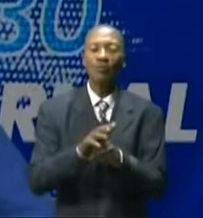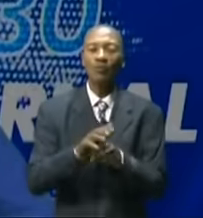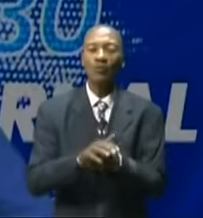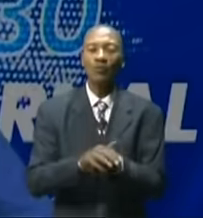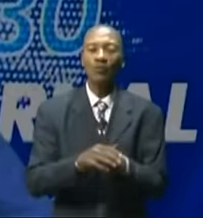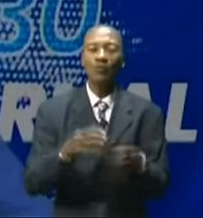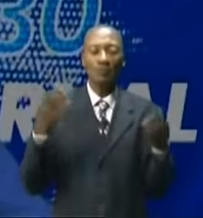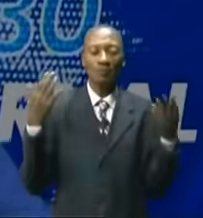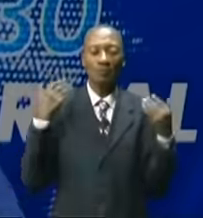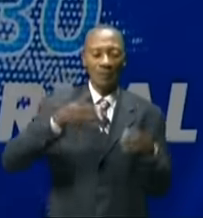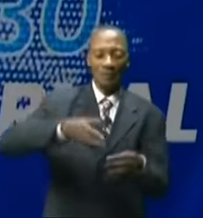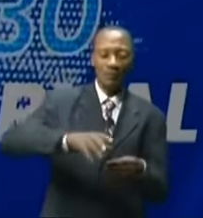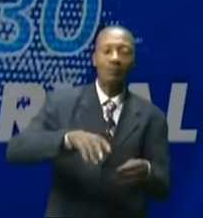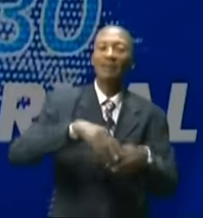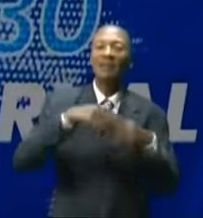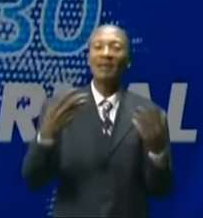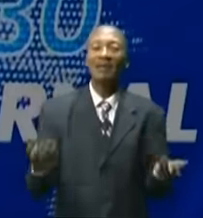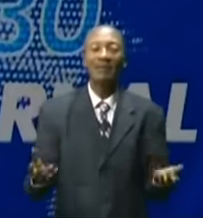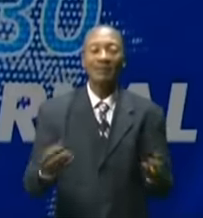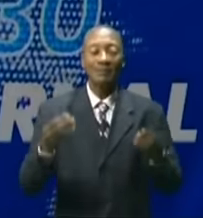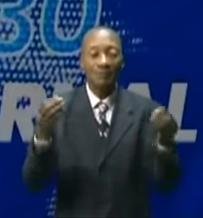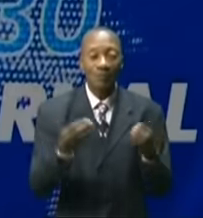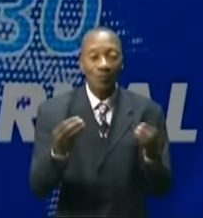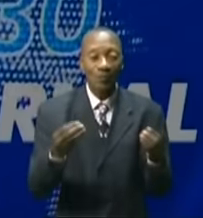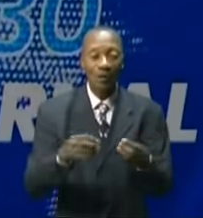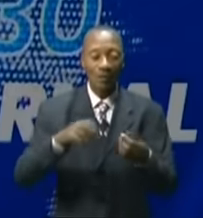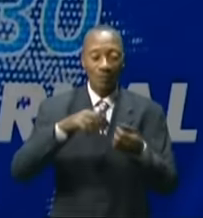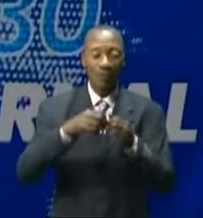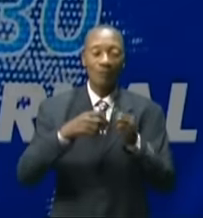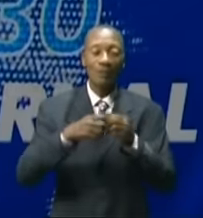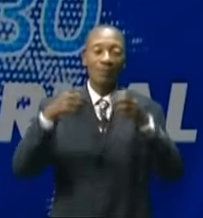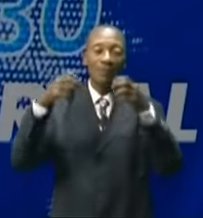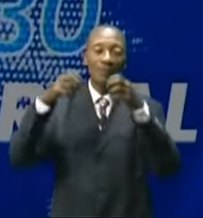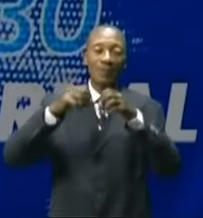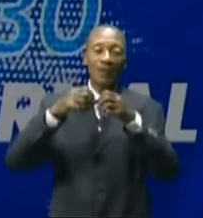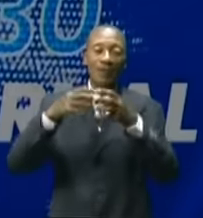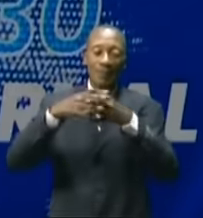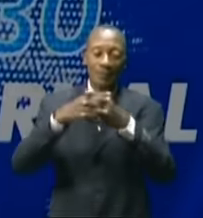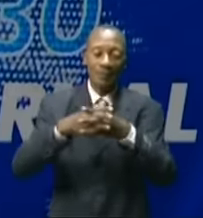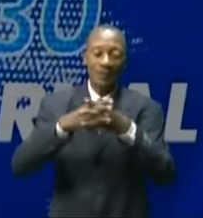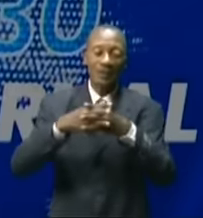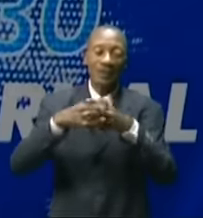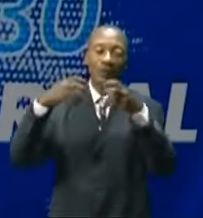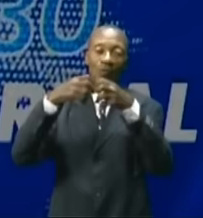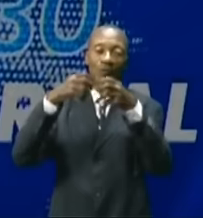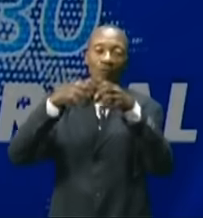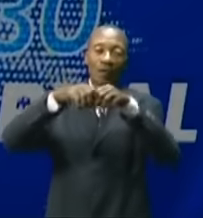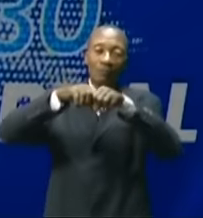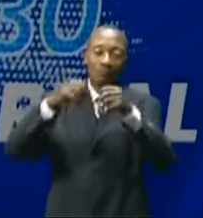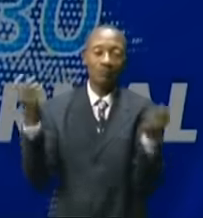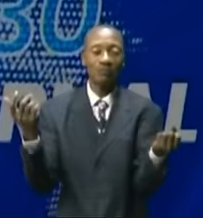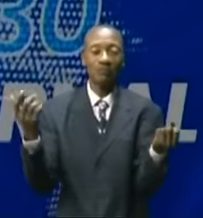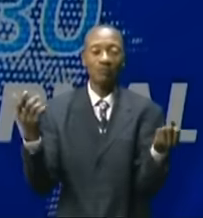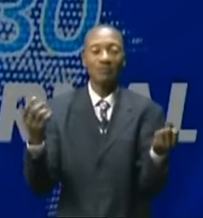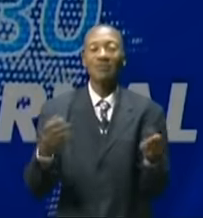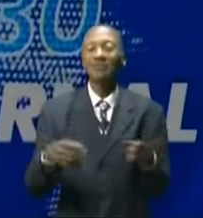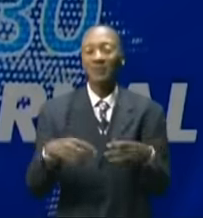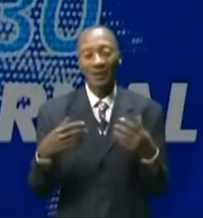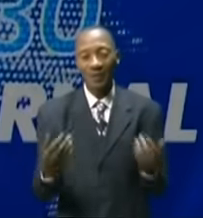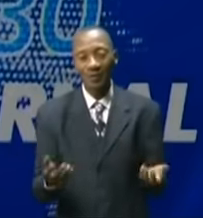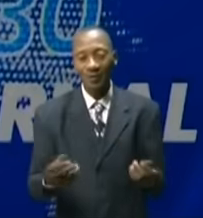L'eau n'écoule plus depuis 2 semaines. La vétusté du matériel et manque d'électricité sont à la base de ce problème. La gouverneure de la